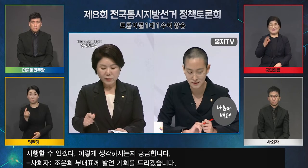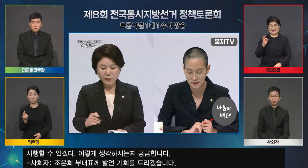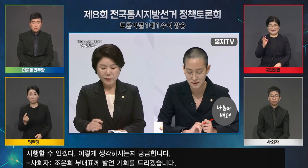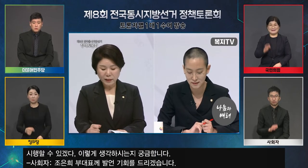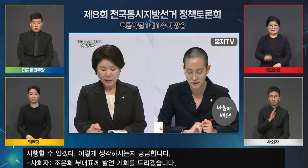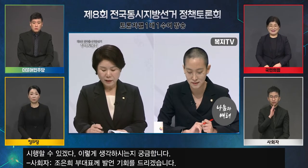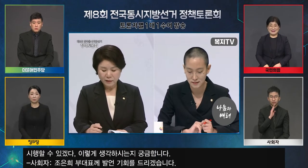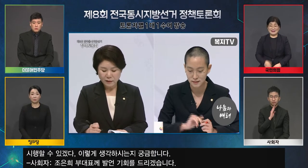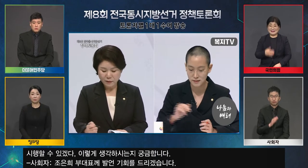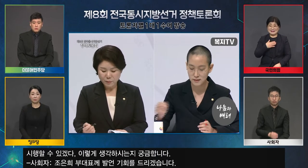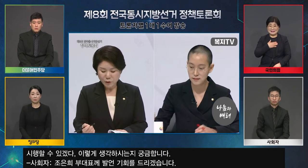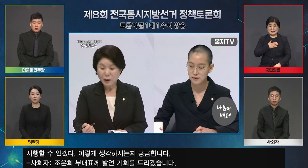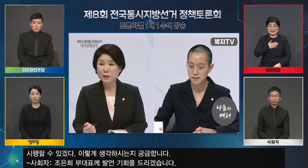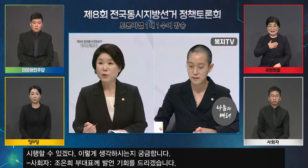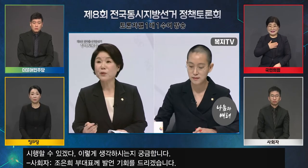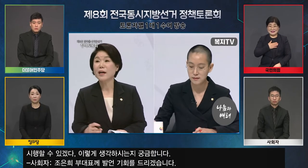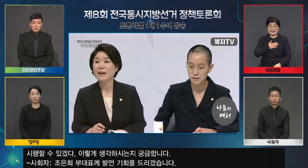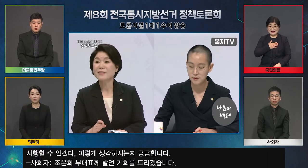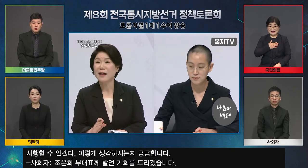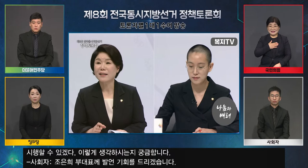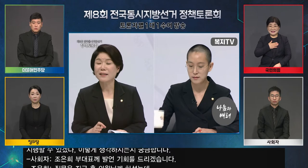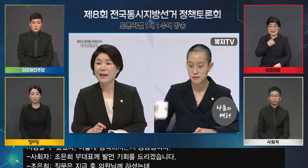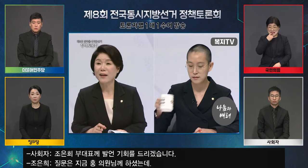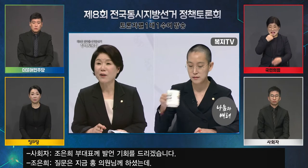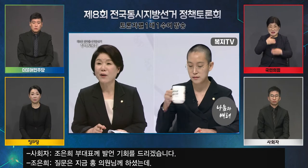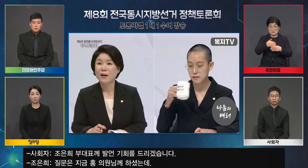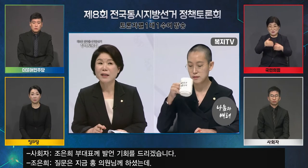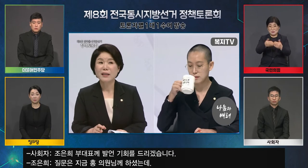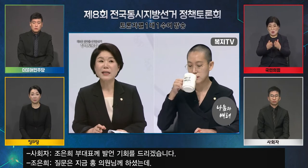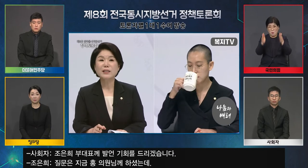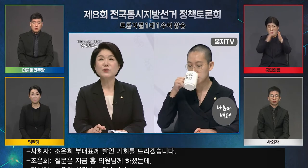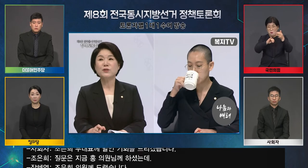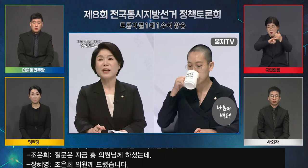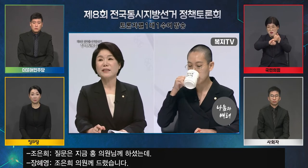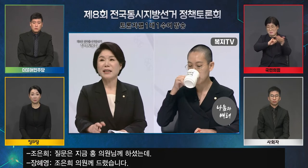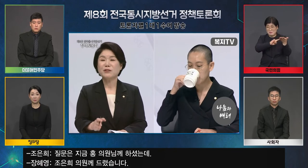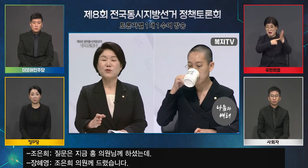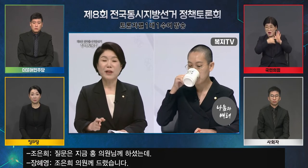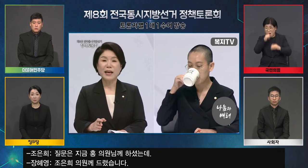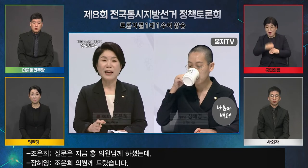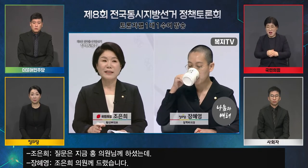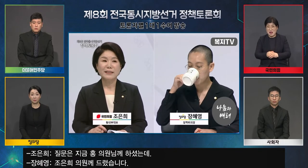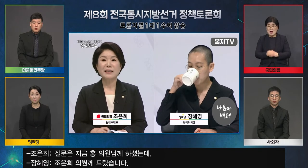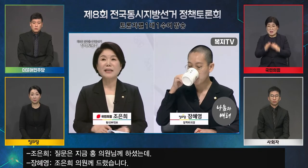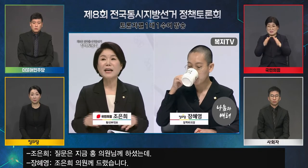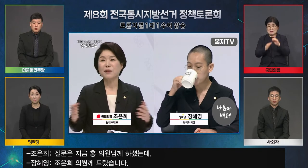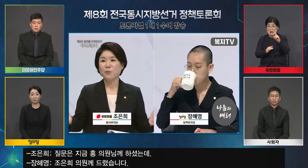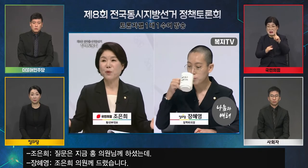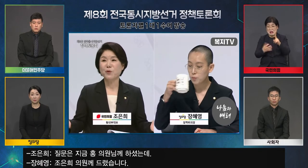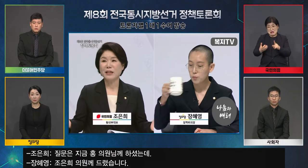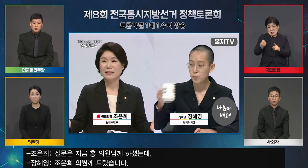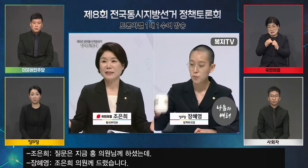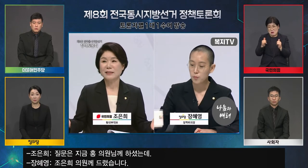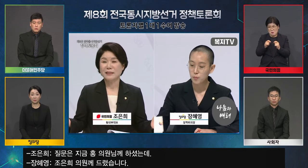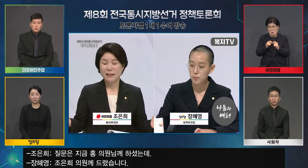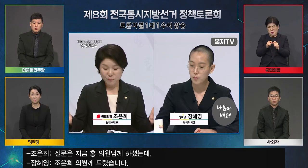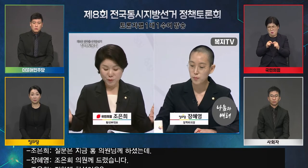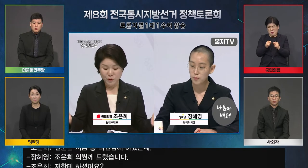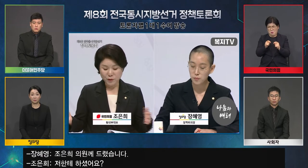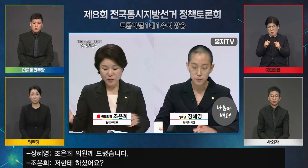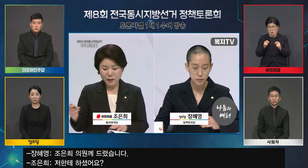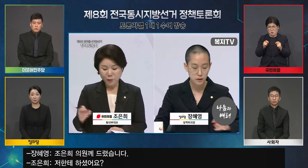저는 민주당도 공약을 한 사항인데요. 1주택자 중에 장기간 보유한